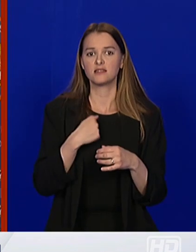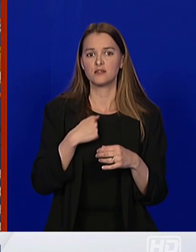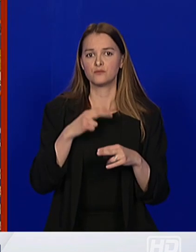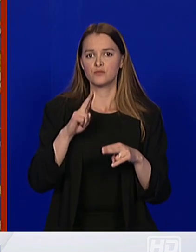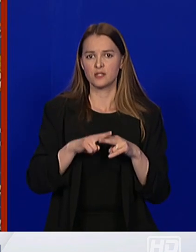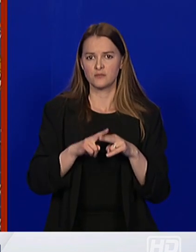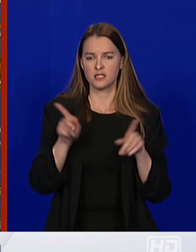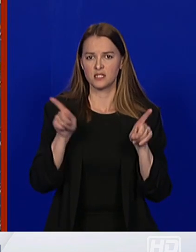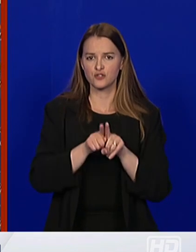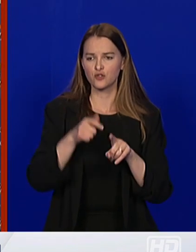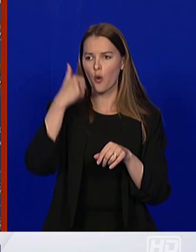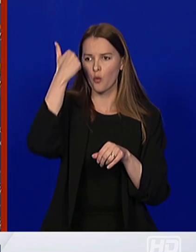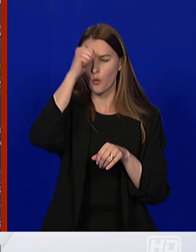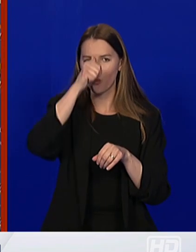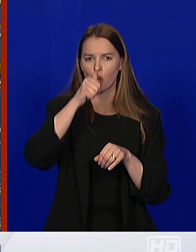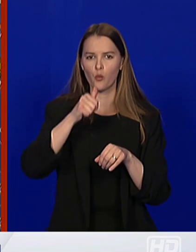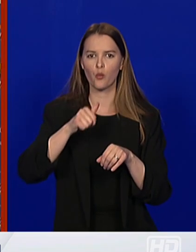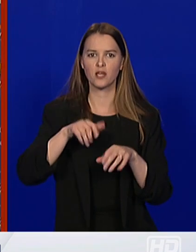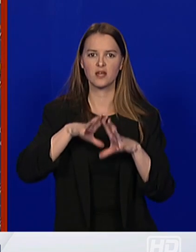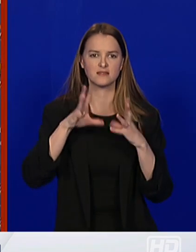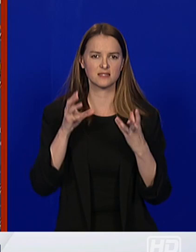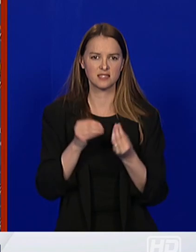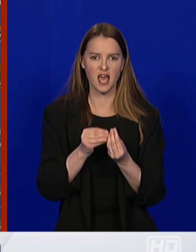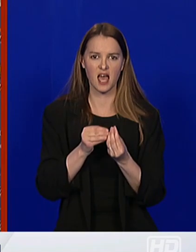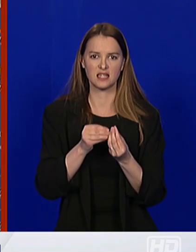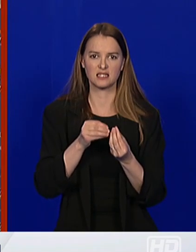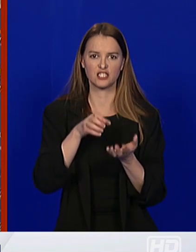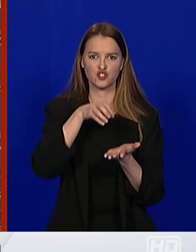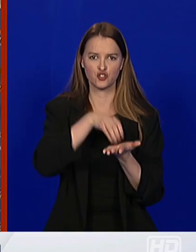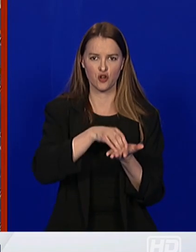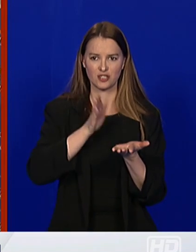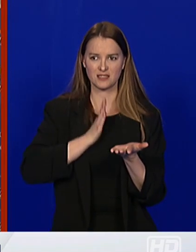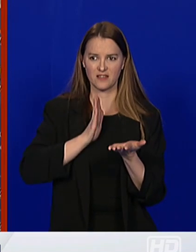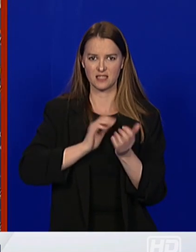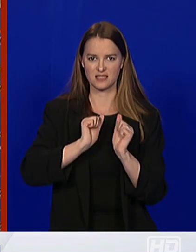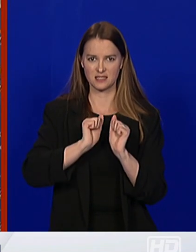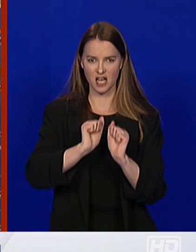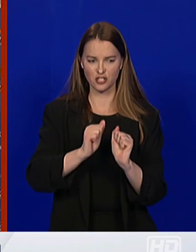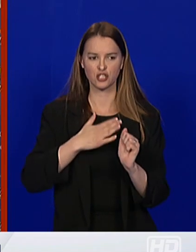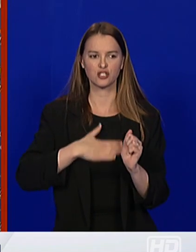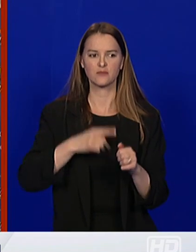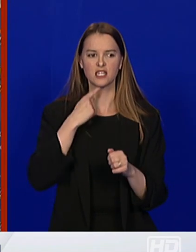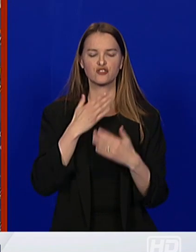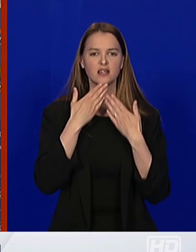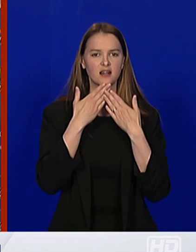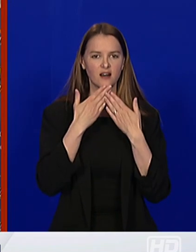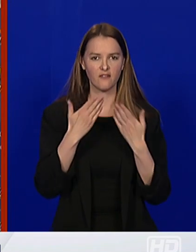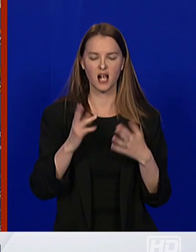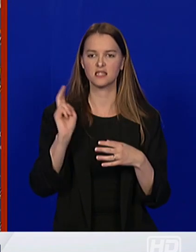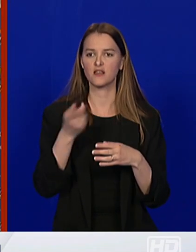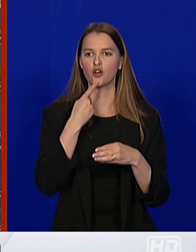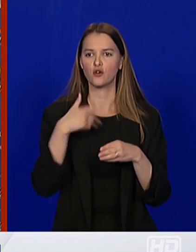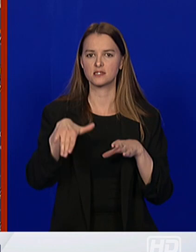U ime cijelog vladinog stožera civilne zaštite se zahvalim svim djelatnicima Hrvatske pošte koji